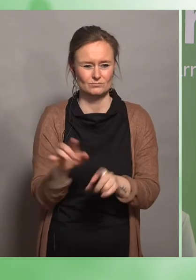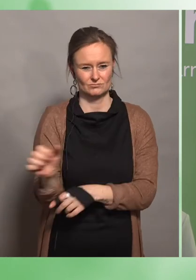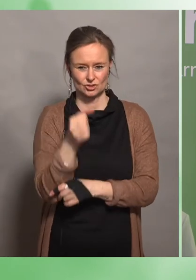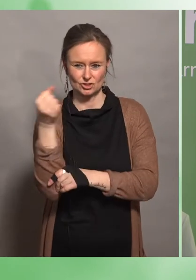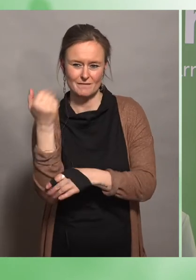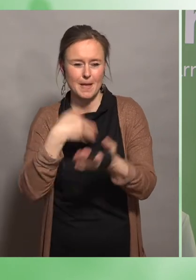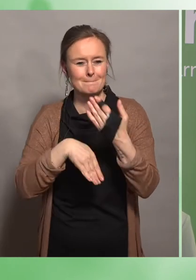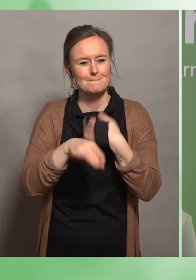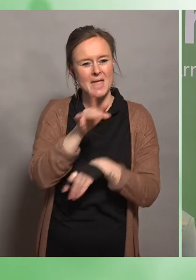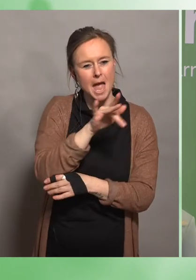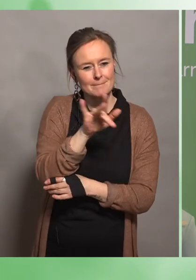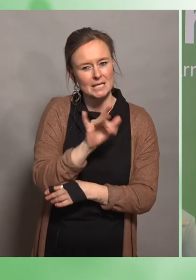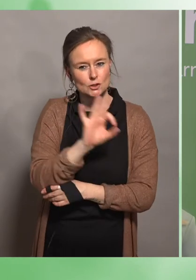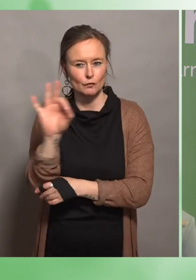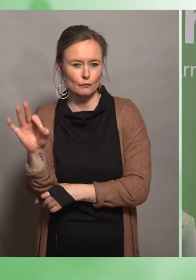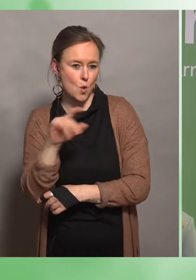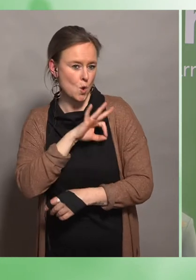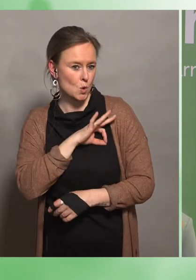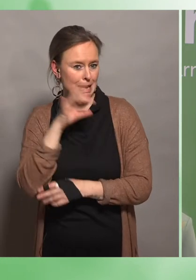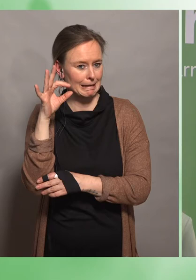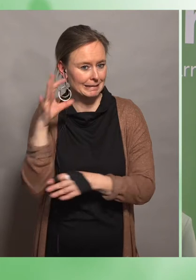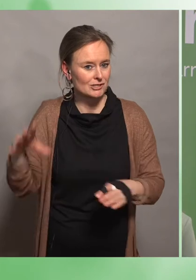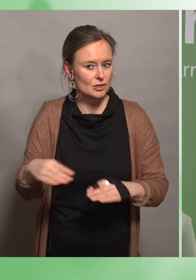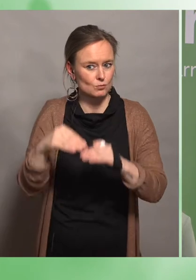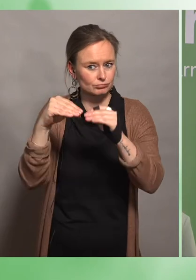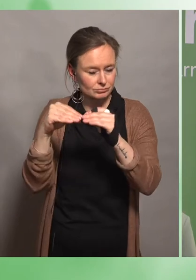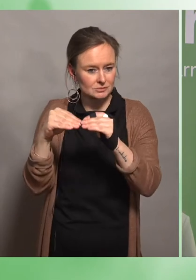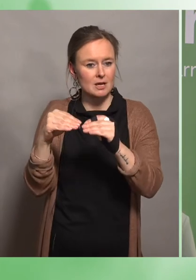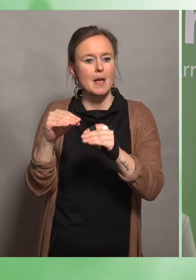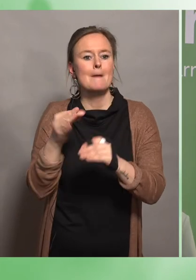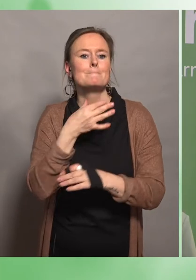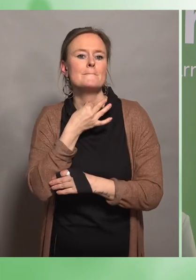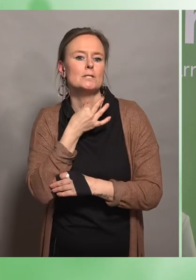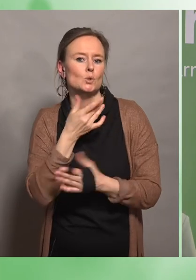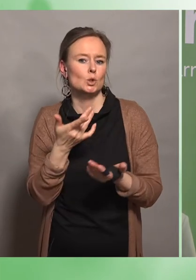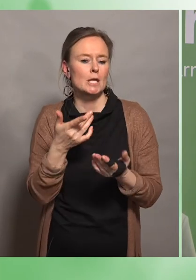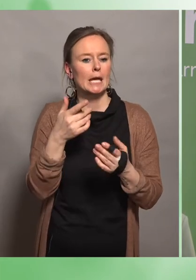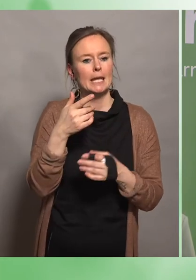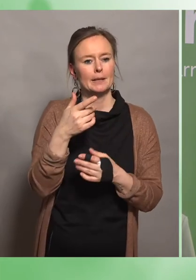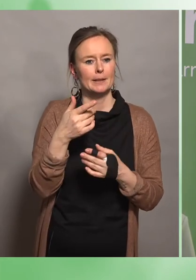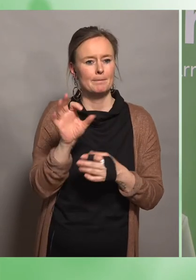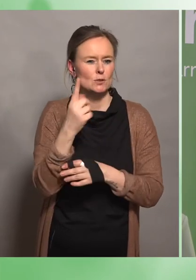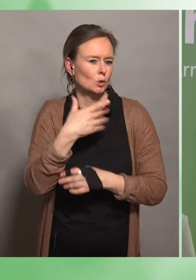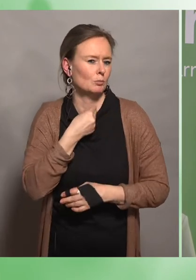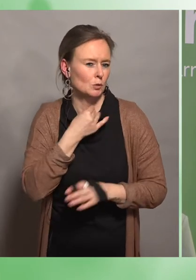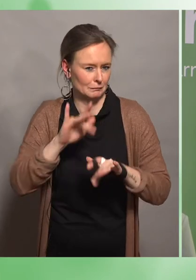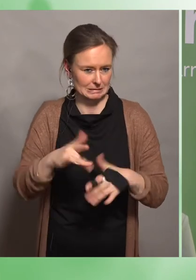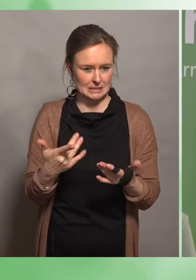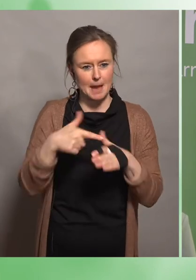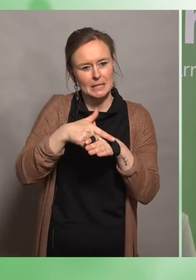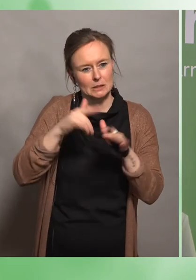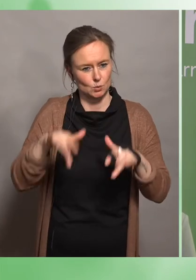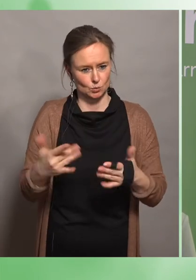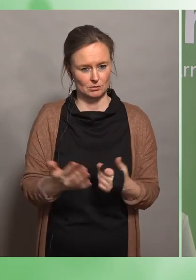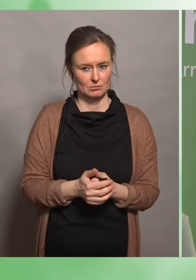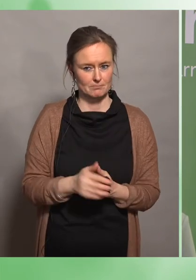Plätze für Kolleginnen zu schaffen, die eben besondere Bedürfnisse haben, die Behinderung haben. Das war das Erste. Das Zweite war dann wirklich